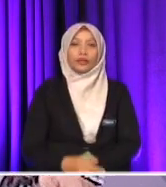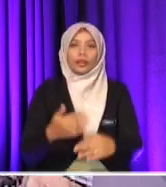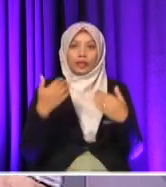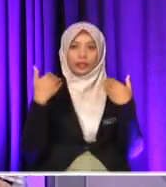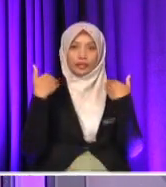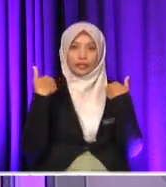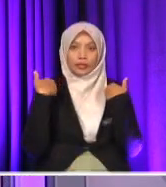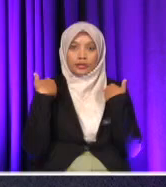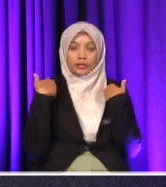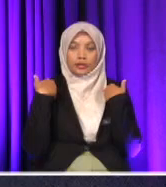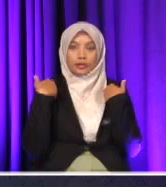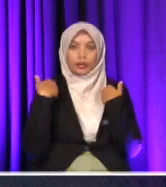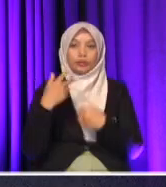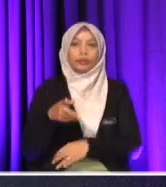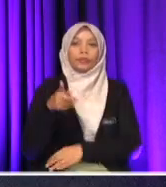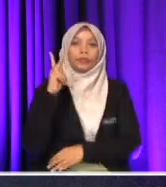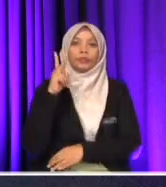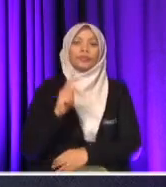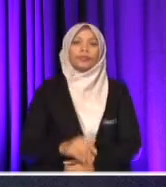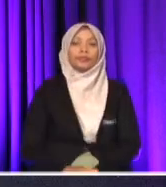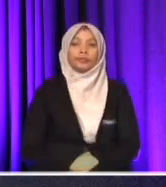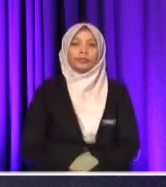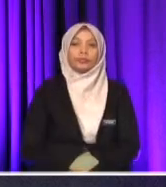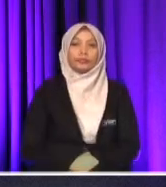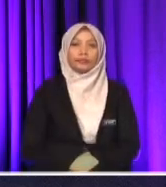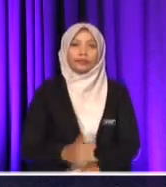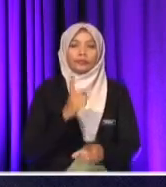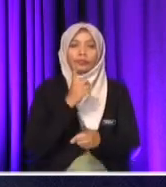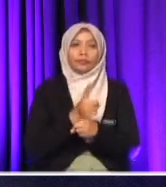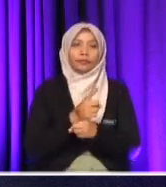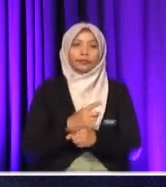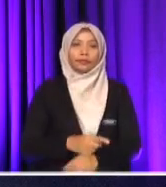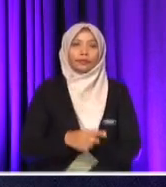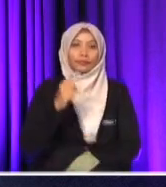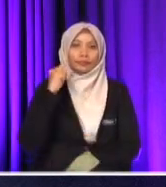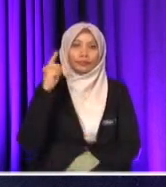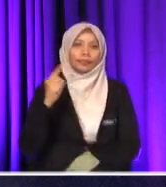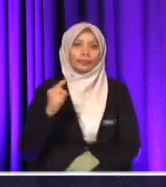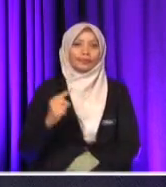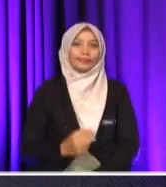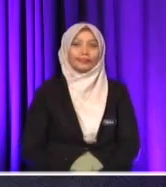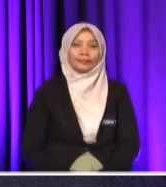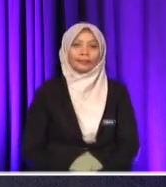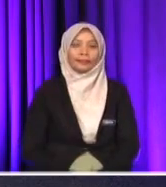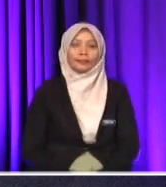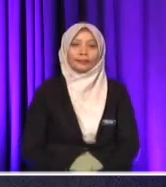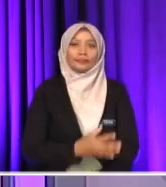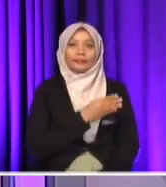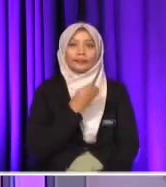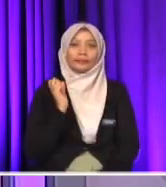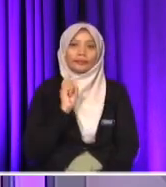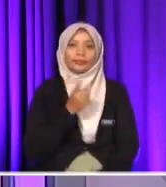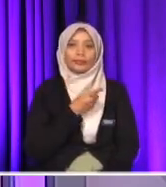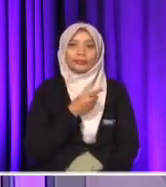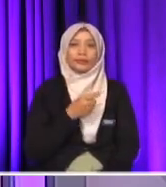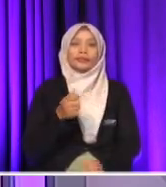betul ke Zulaika? Pemuat dalam farad, betul ke? Betul tak, Zulaika? Asyik sebut nama saya je. Dan kita ada